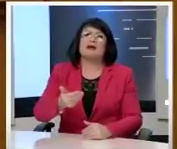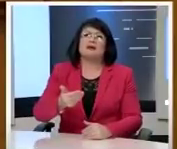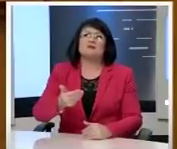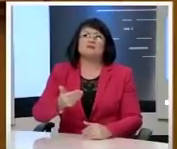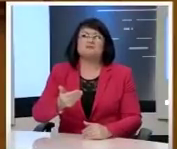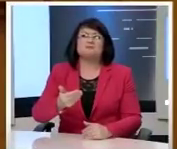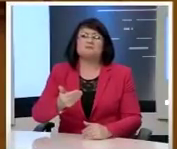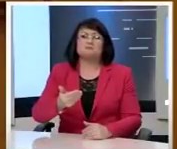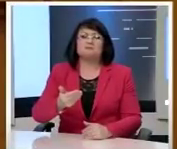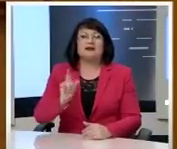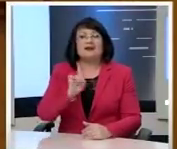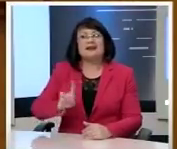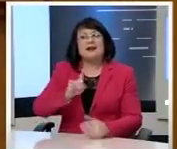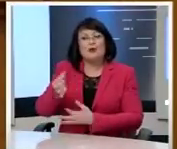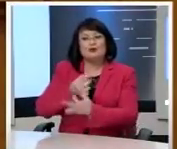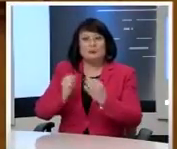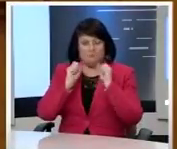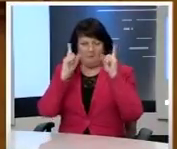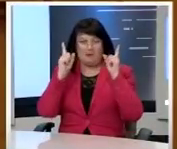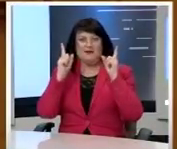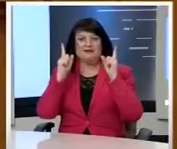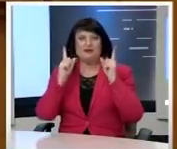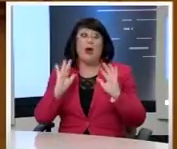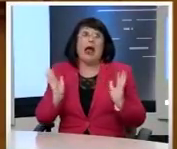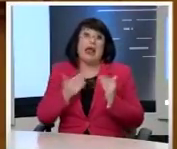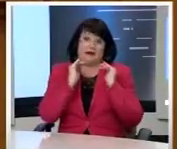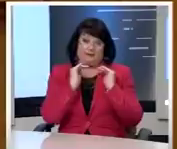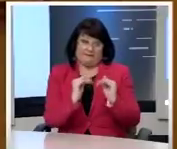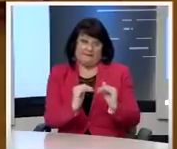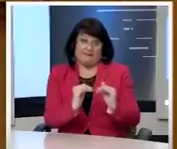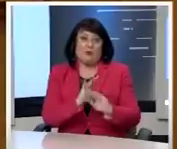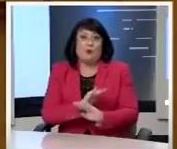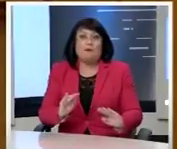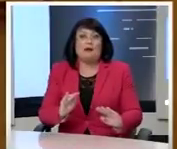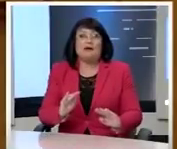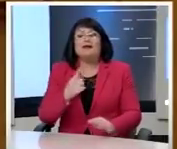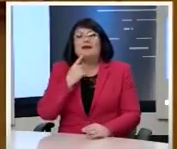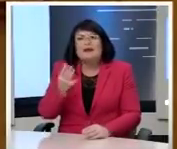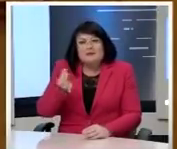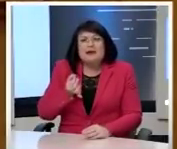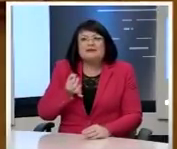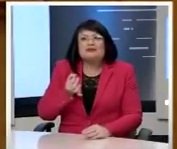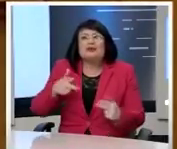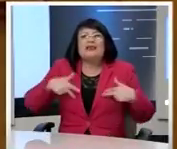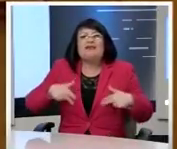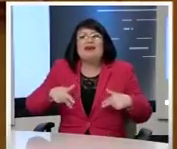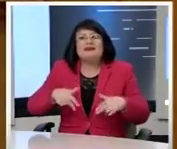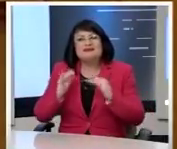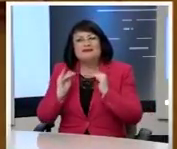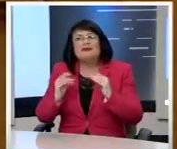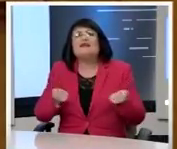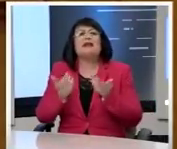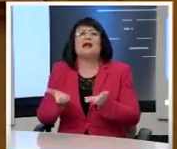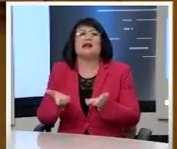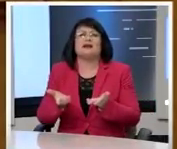είπε κάτι καταπληκτικό ο κ. Μητσοτάκης. Αν μέναμε, λέει, θα τέλειωνε. Μα πες μας τι έκανες όσο ήσουν στην κυβέρνηση, πείτε μας τι κάνατε ως